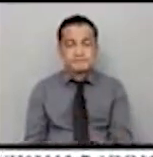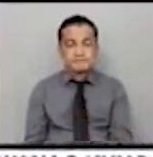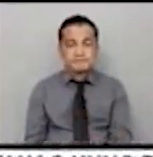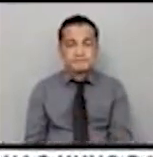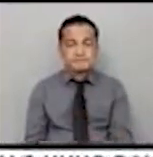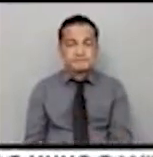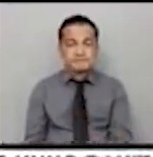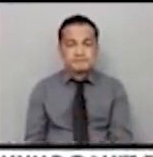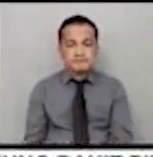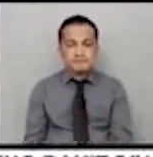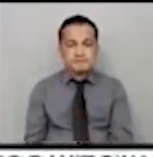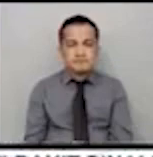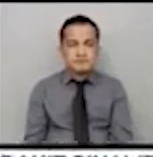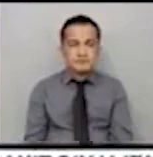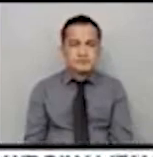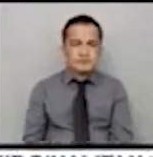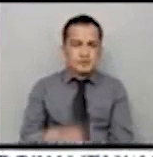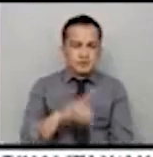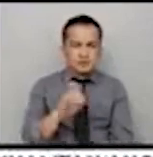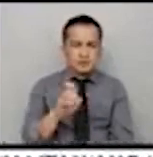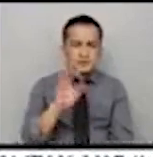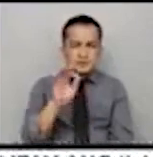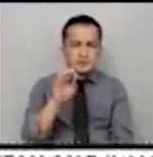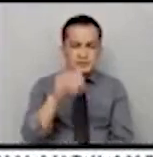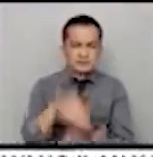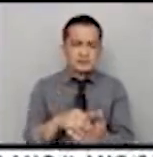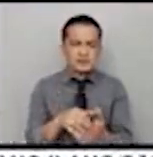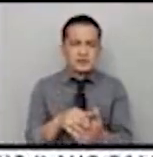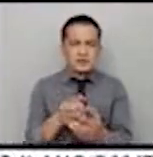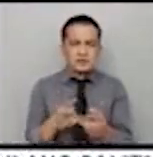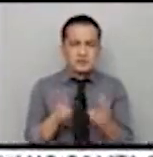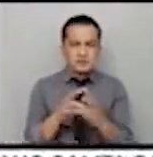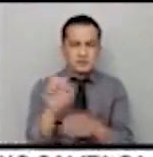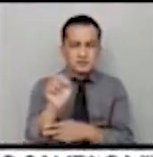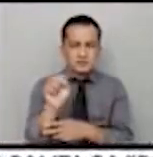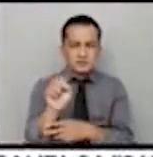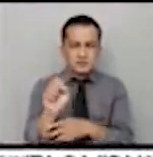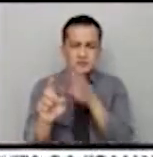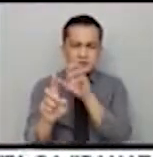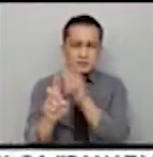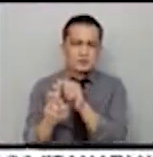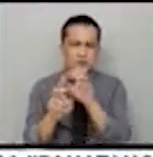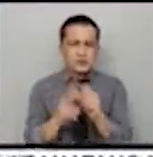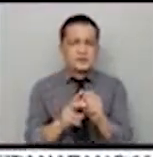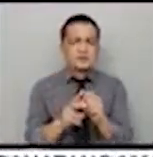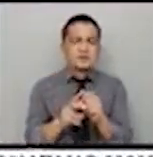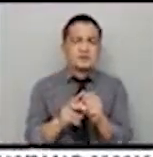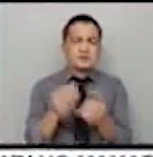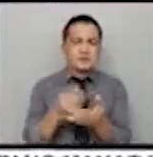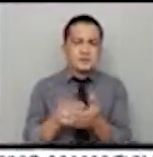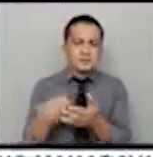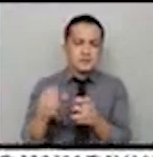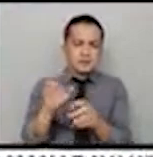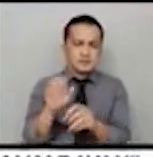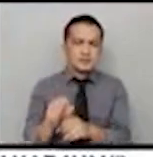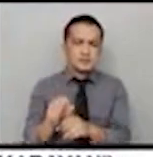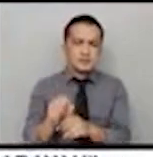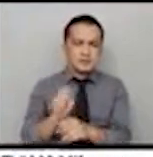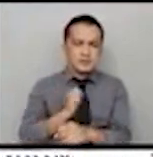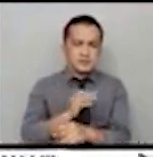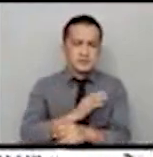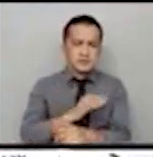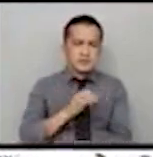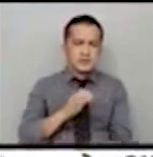Mahigit 109,000 pesos na halaga ng shabu ang nakumpiska sa ikinasang buy-bust operation ng mga tauhan ng Eastern Police District